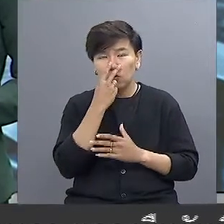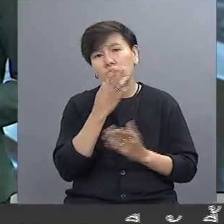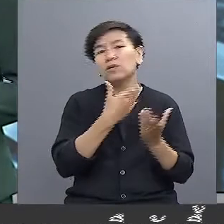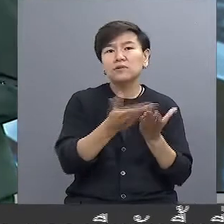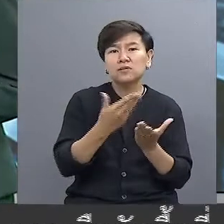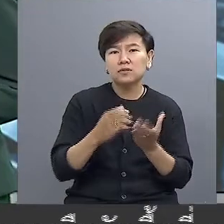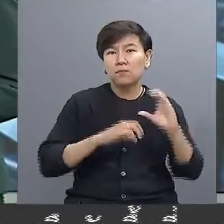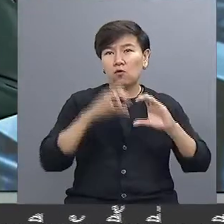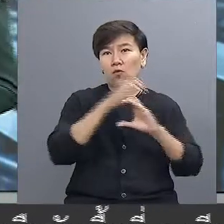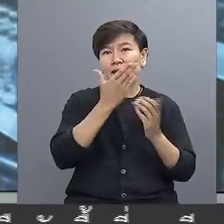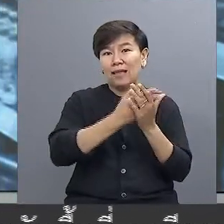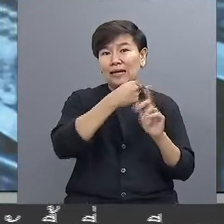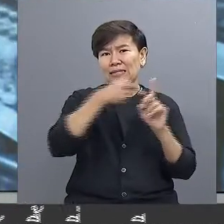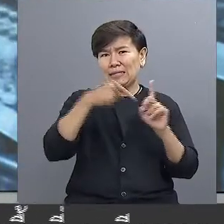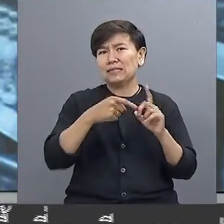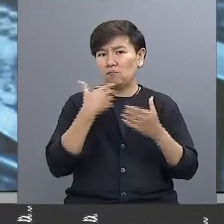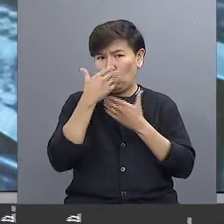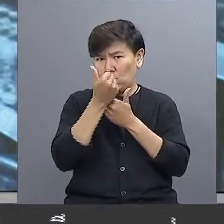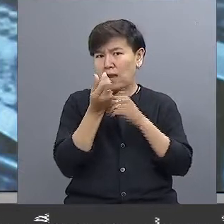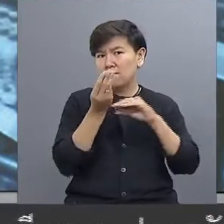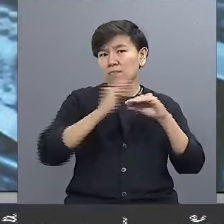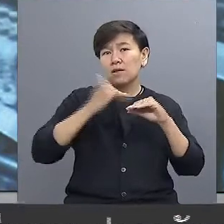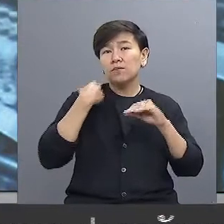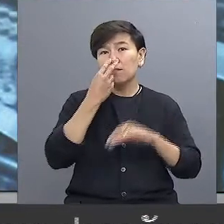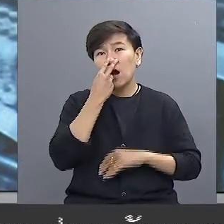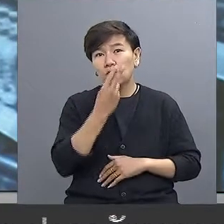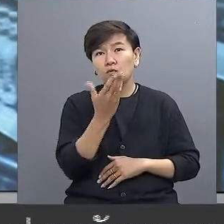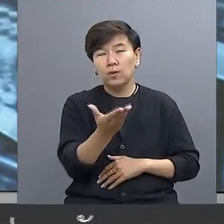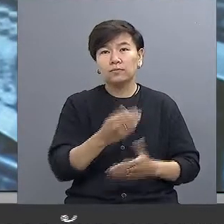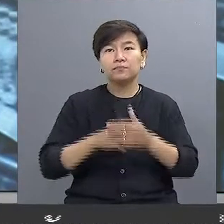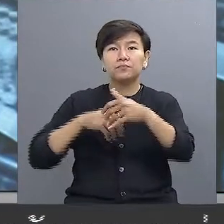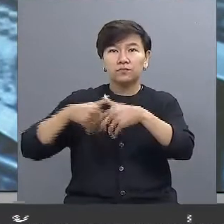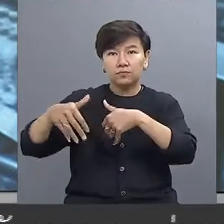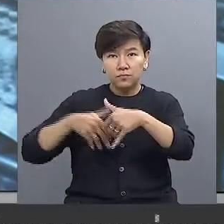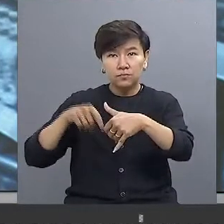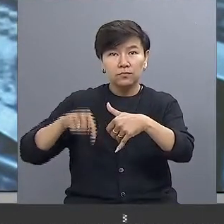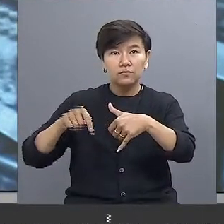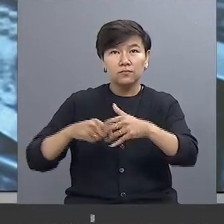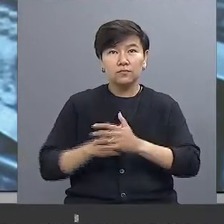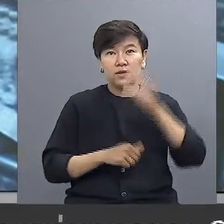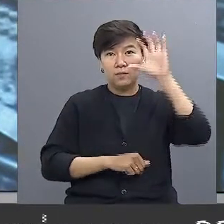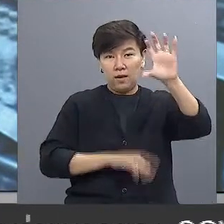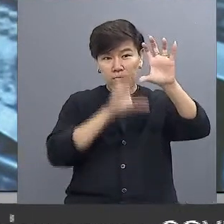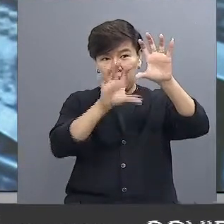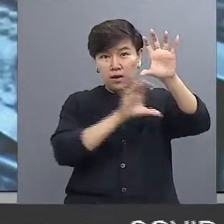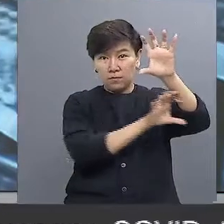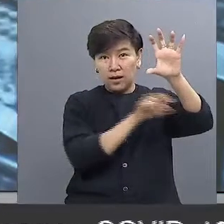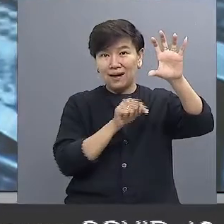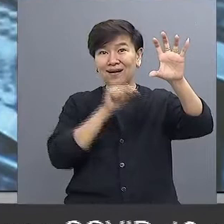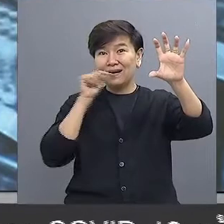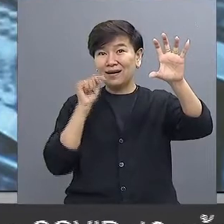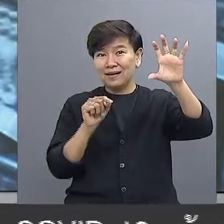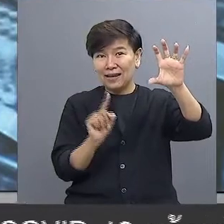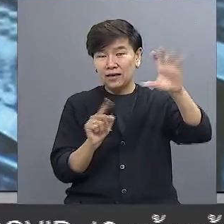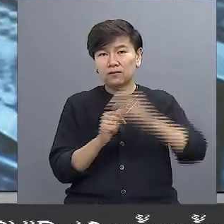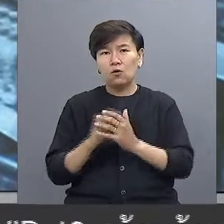นี้มากขึ้นค่ะมาดูในงานไม่ติดของทางด้านสังคมอาจจะเรียกไม่ได้นะว่าเป็นสวัสดิการแต่เงื่อนไขที่ค่อนข้าง